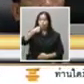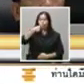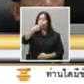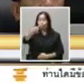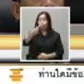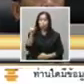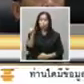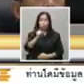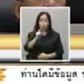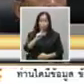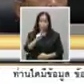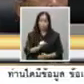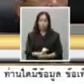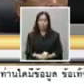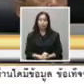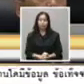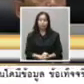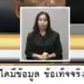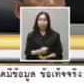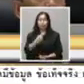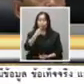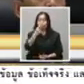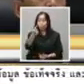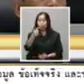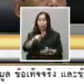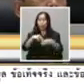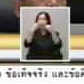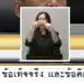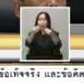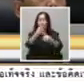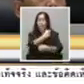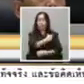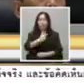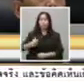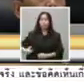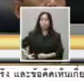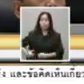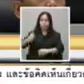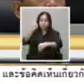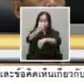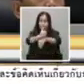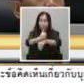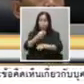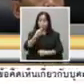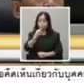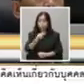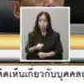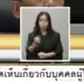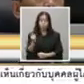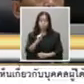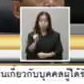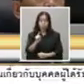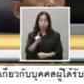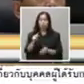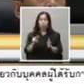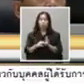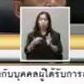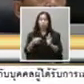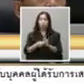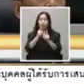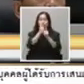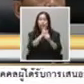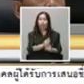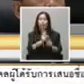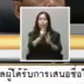ริย์นะฮะซึ่งเป็นที่เคารพสักการะสูงสุดด้วยถ้อยคำที่รัฐธรรมนูญบัญญัติ